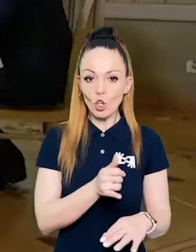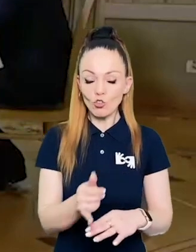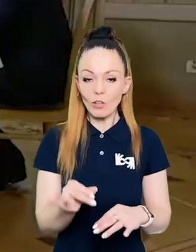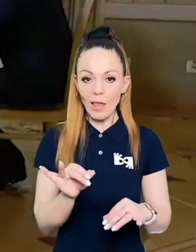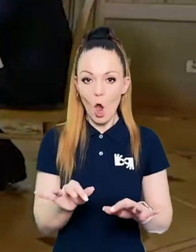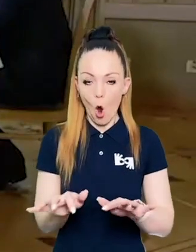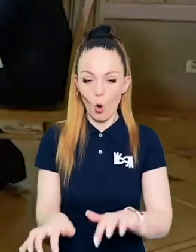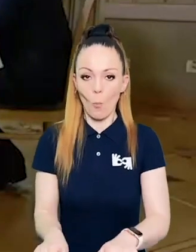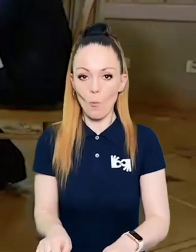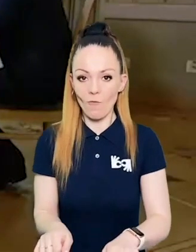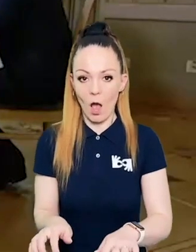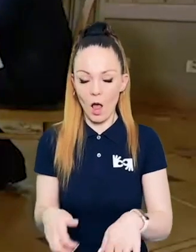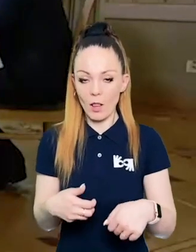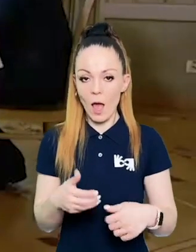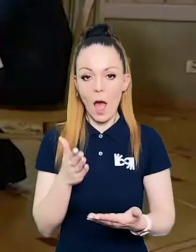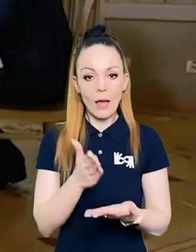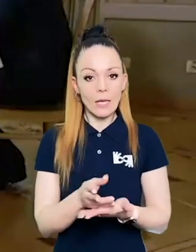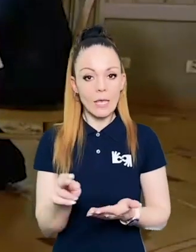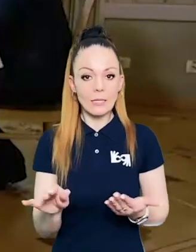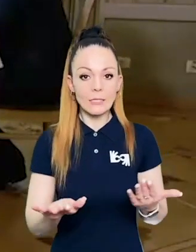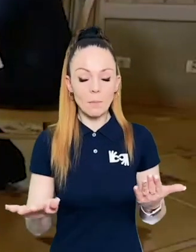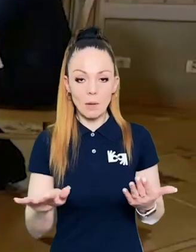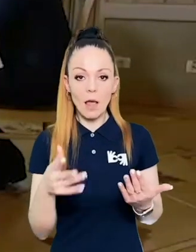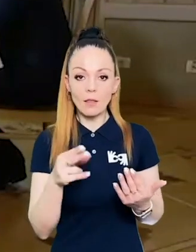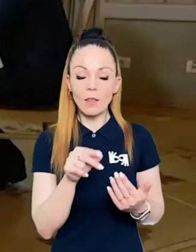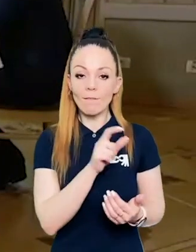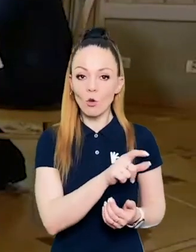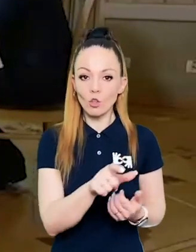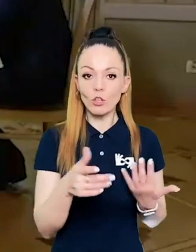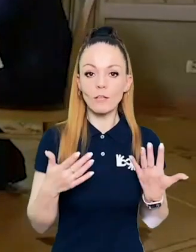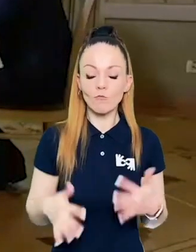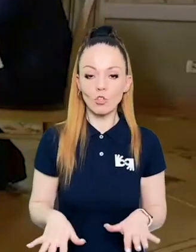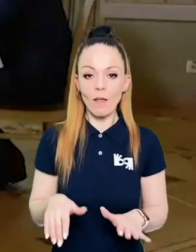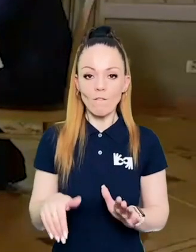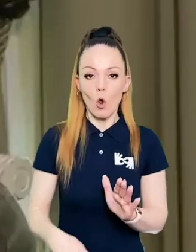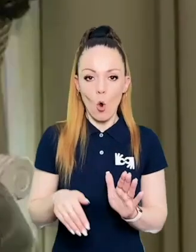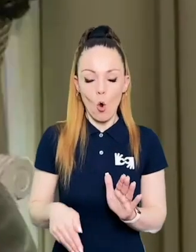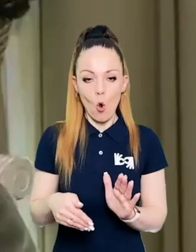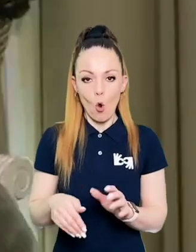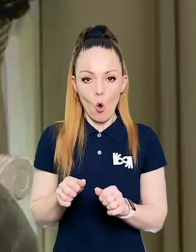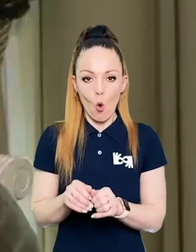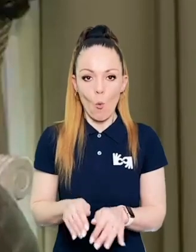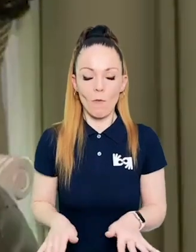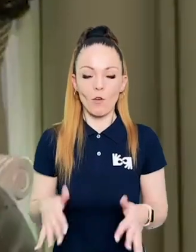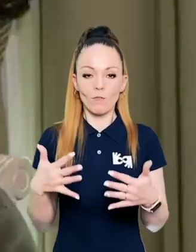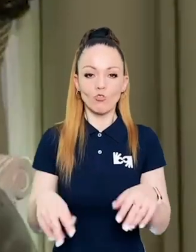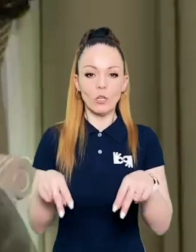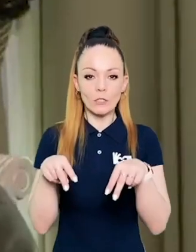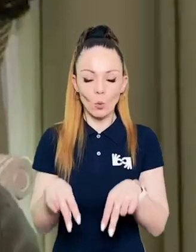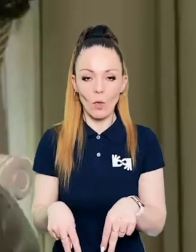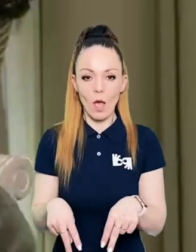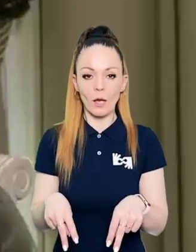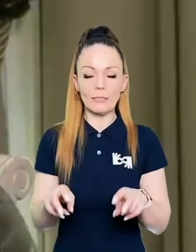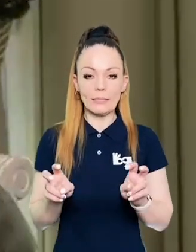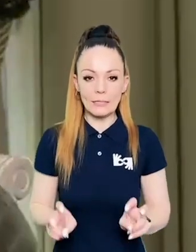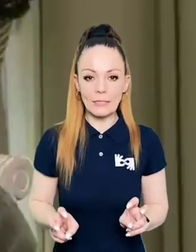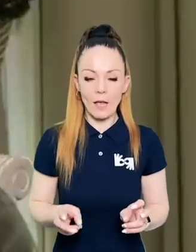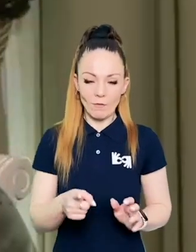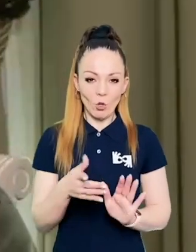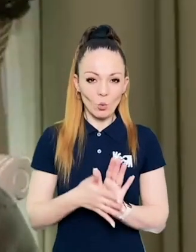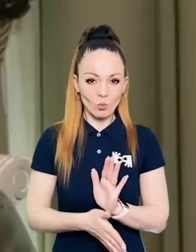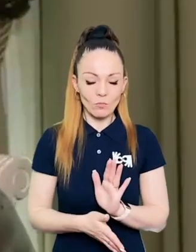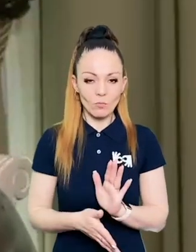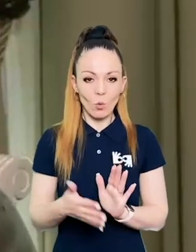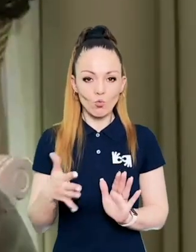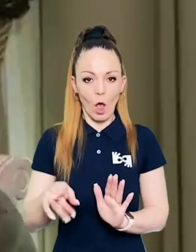вони зайшли і окупували, а є земля, де вони вже вкопувались, вони там стоять, сидять,